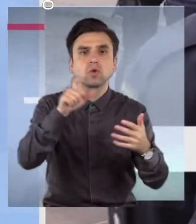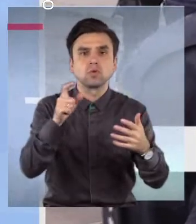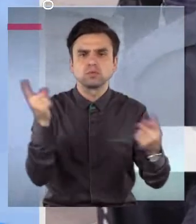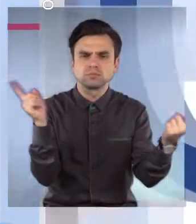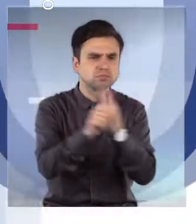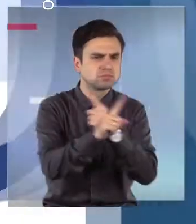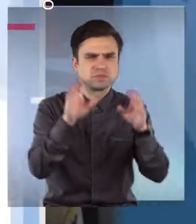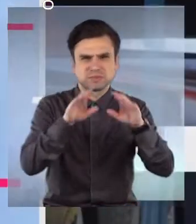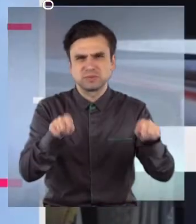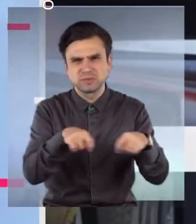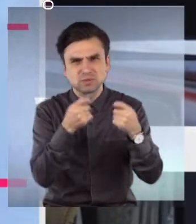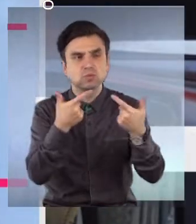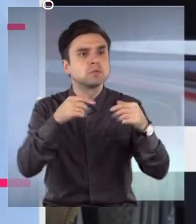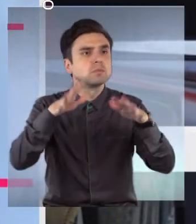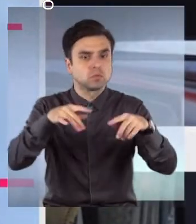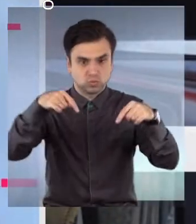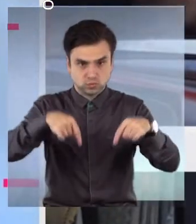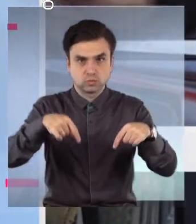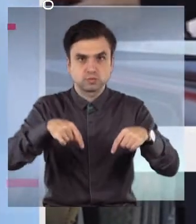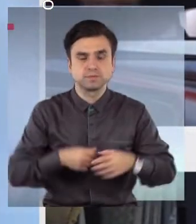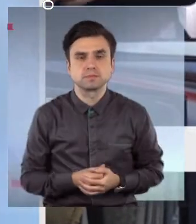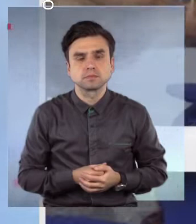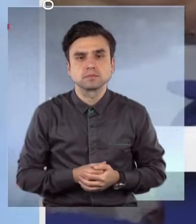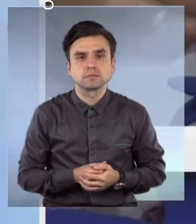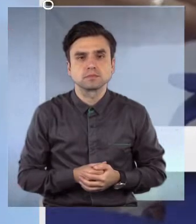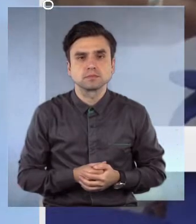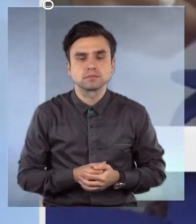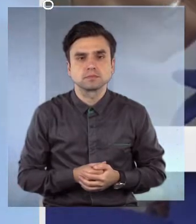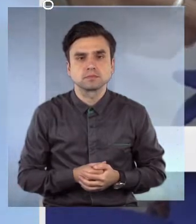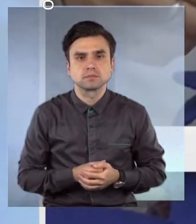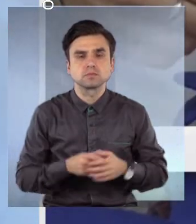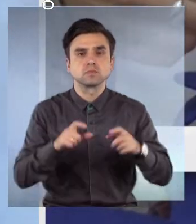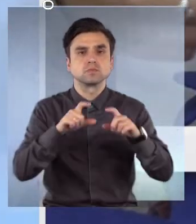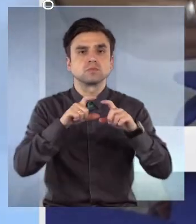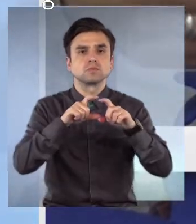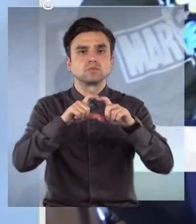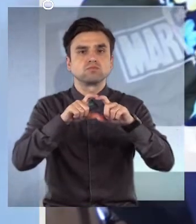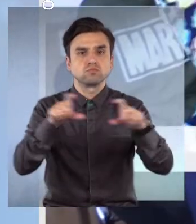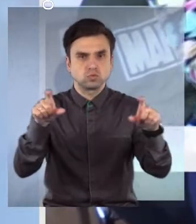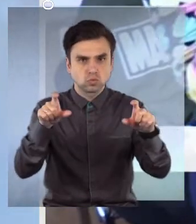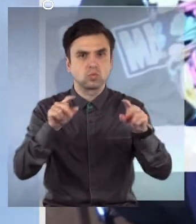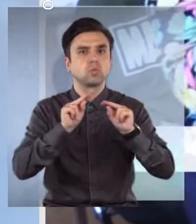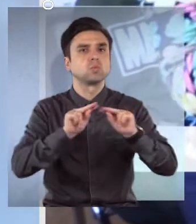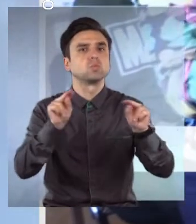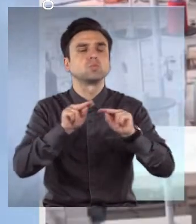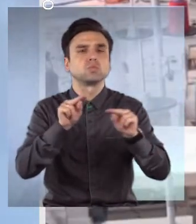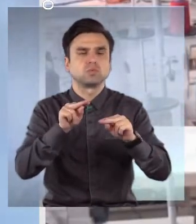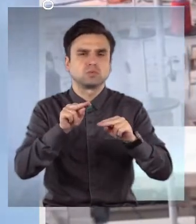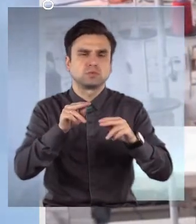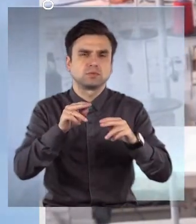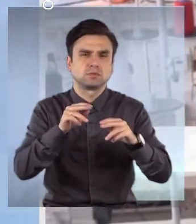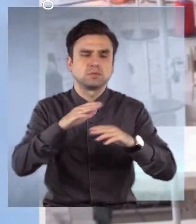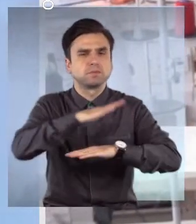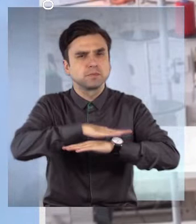місці. На майстер-класи у школі етикету зібрались майбутні спеціалісти зі всієї області.